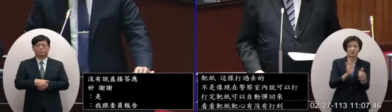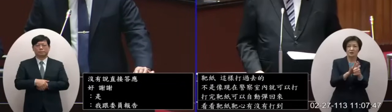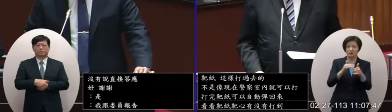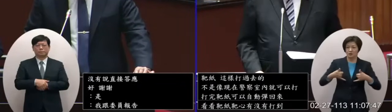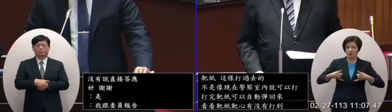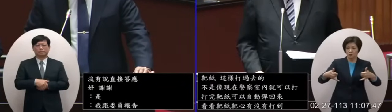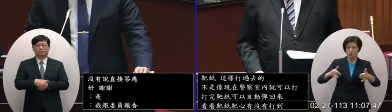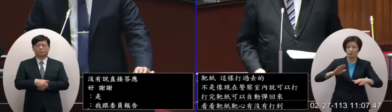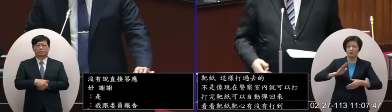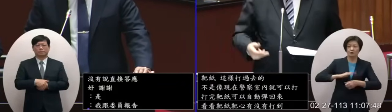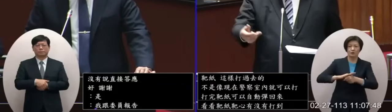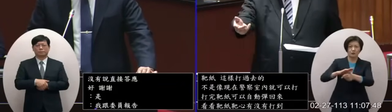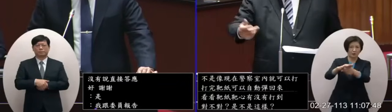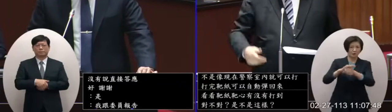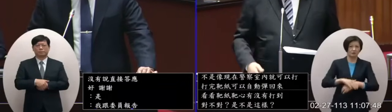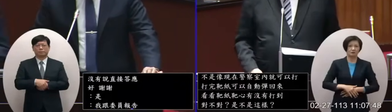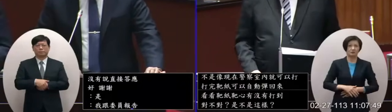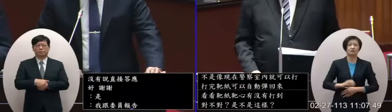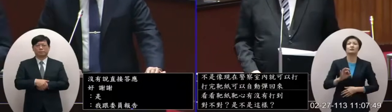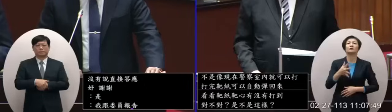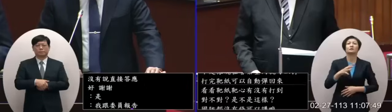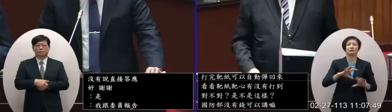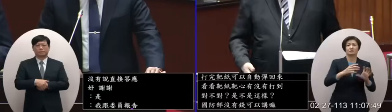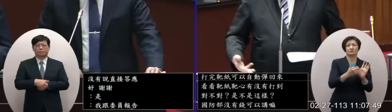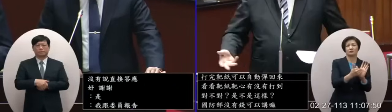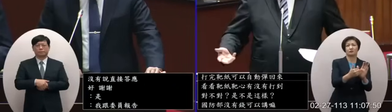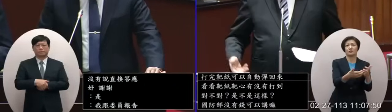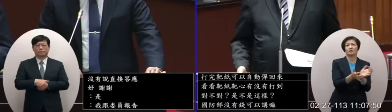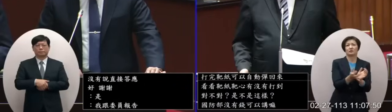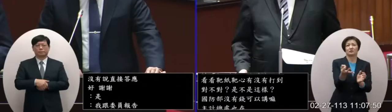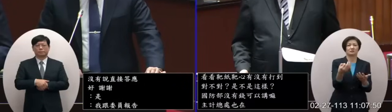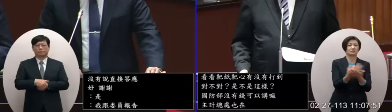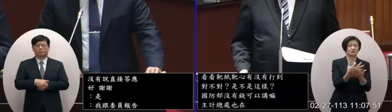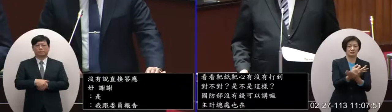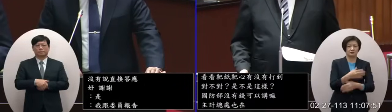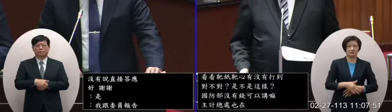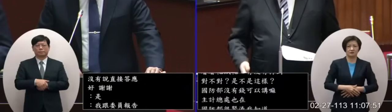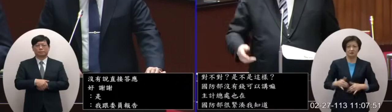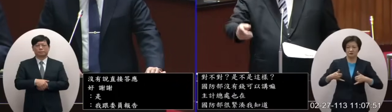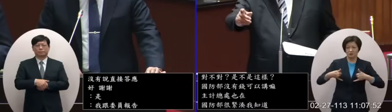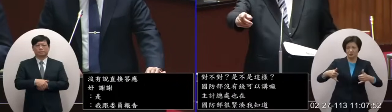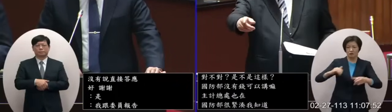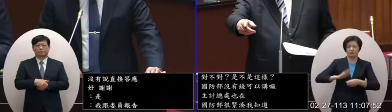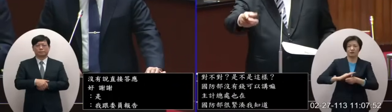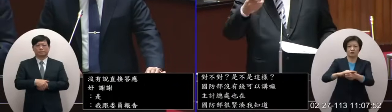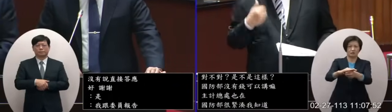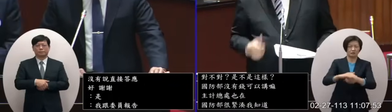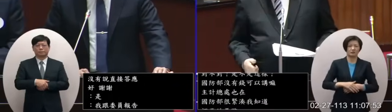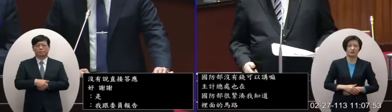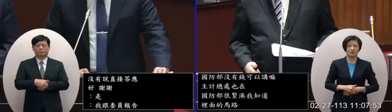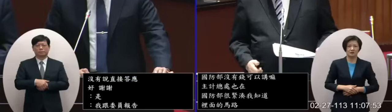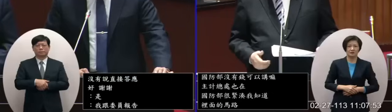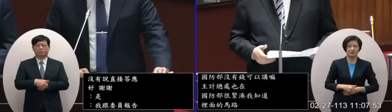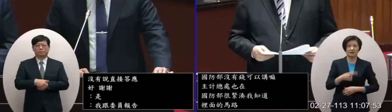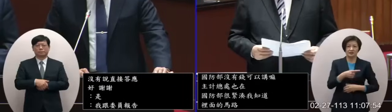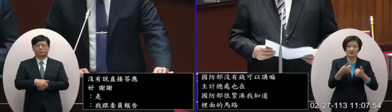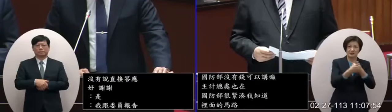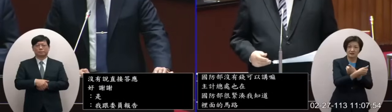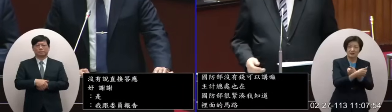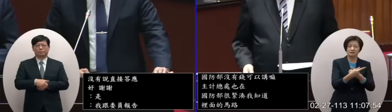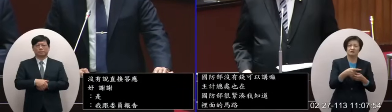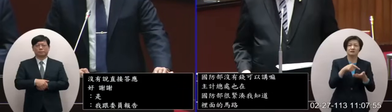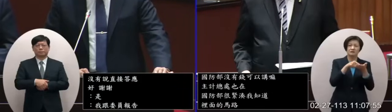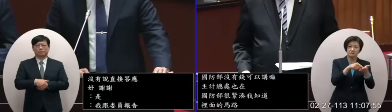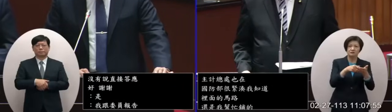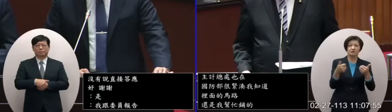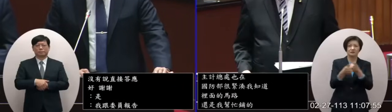条了。国防部哪有钱铺马路嘞？没有钱铺嘛。 所以他这个拔场说代迁代建，